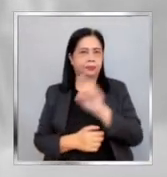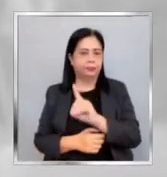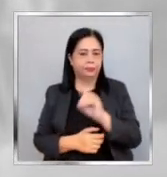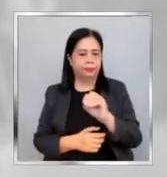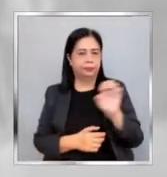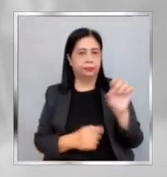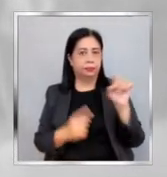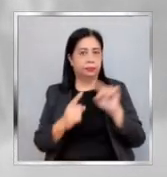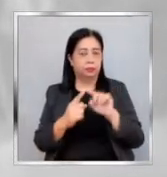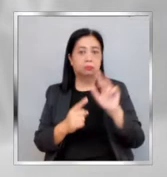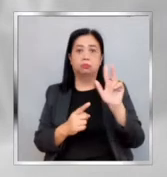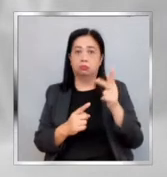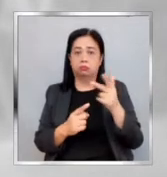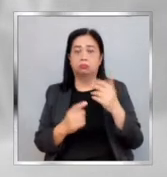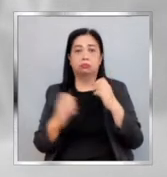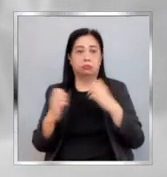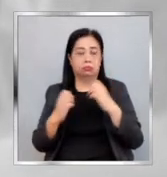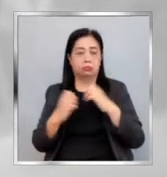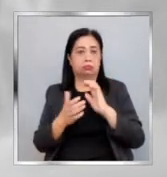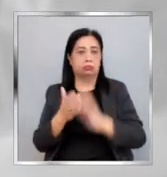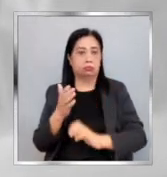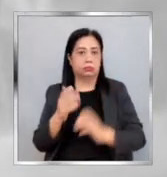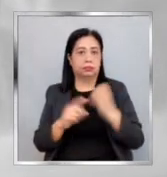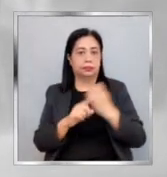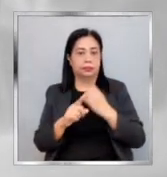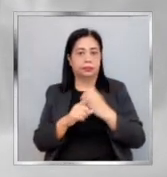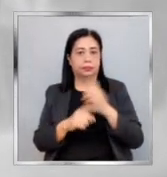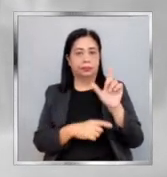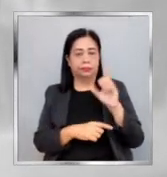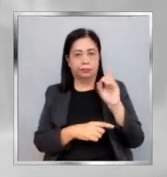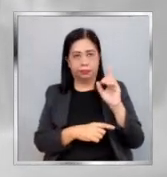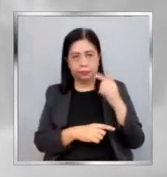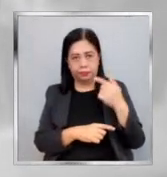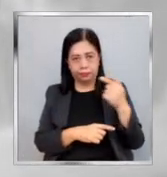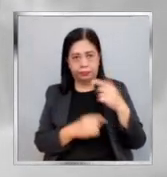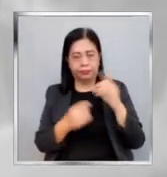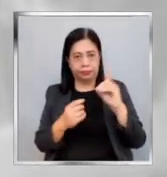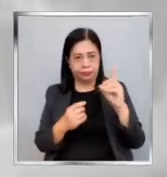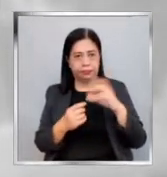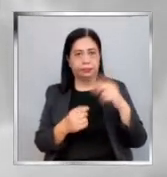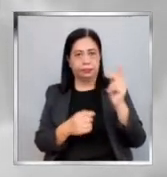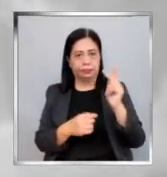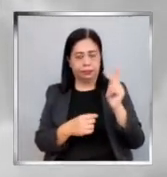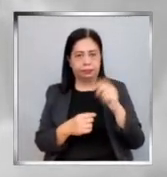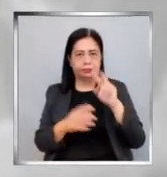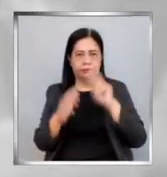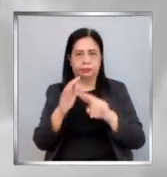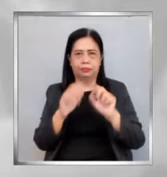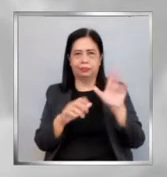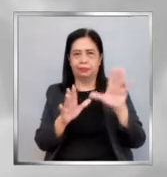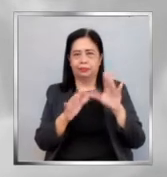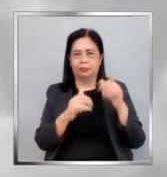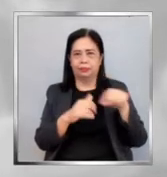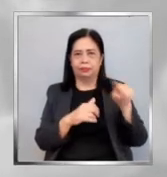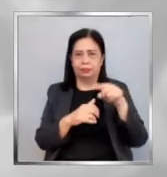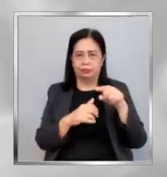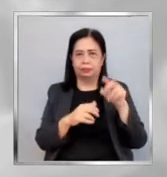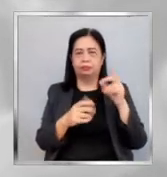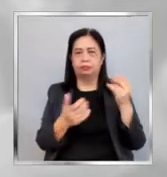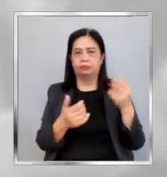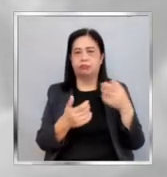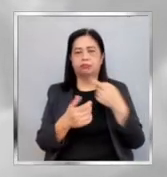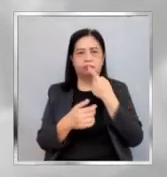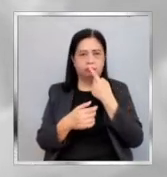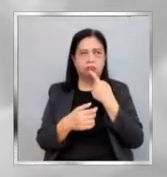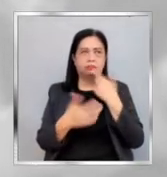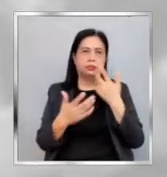3 pesos ang inaasahang tapyas sa kada litro ng diesel at kerosene. Sa projection naman ng isang oil industry source,